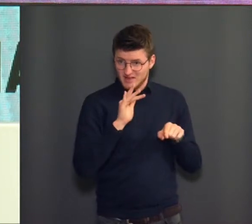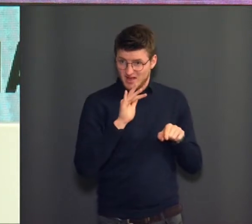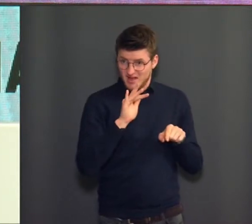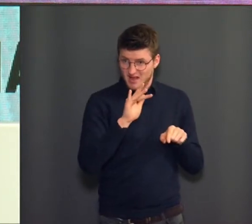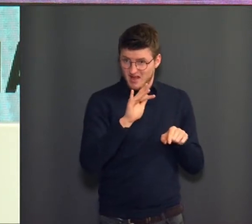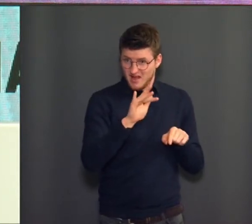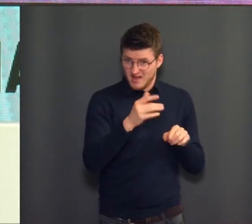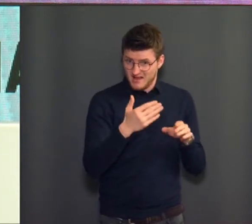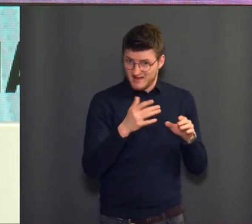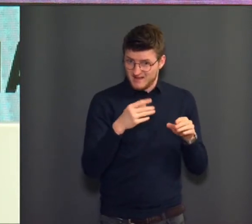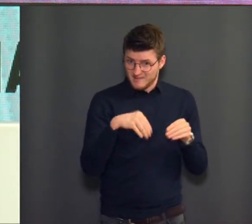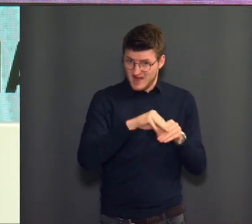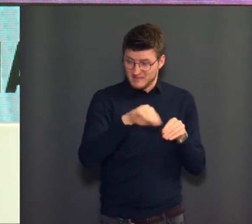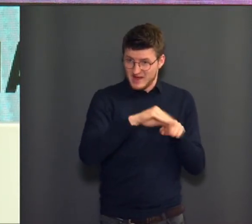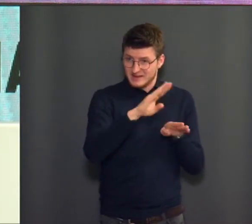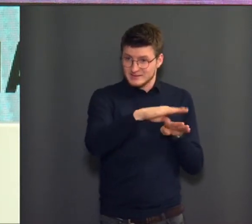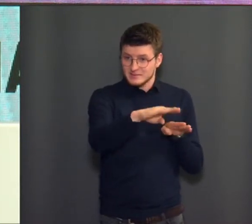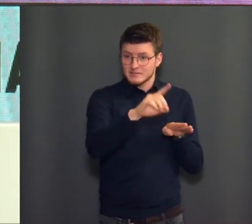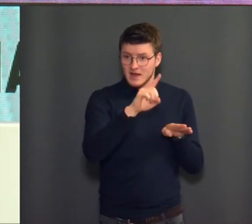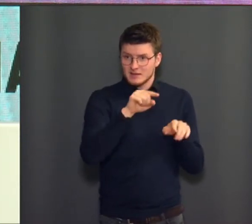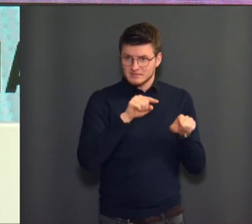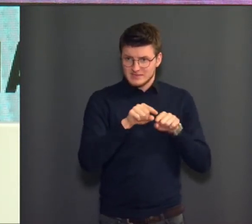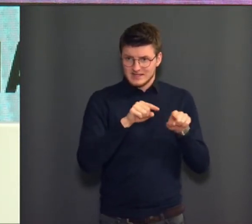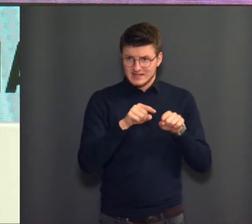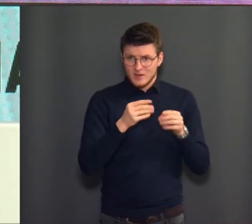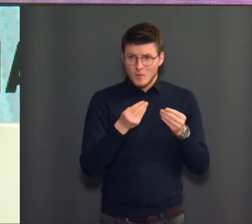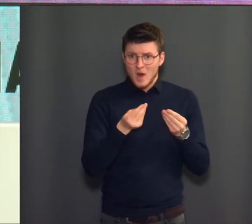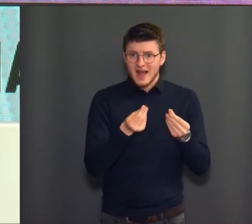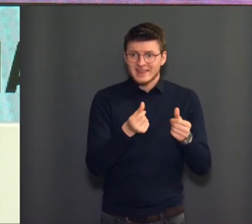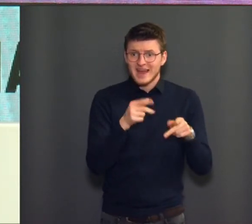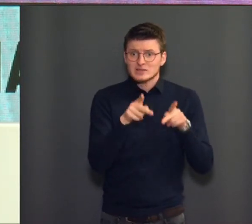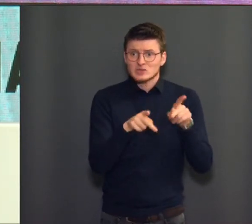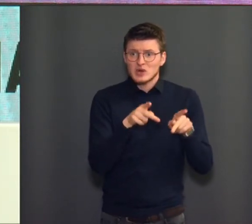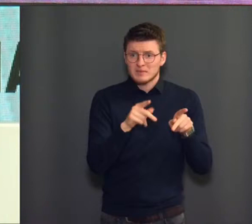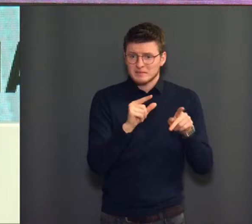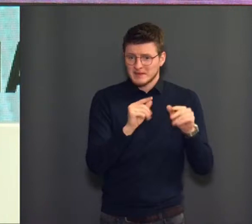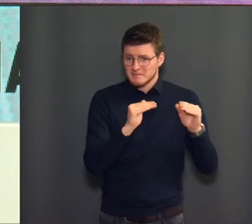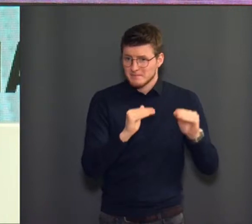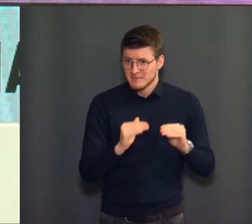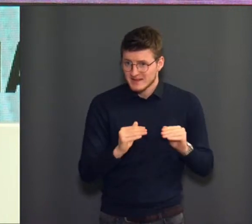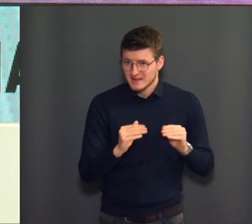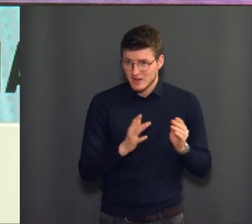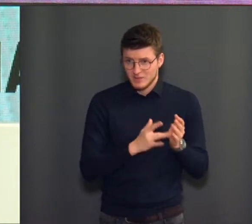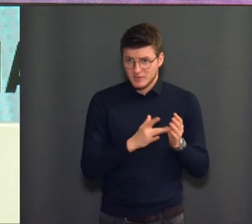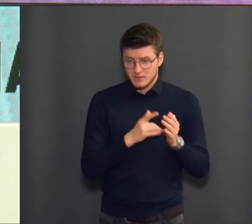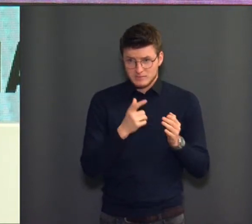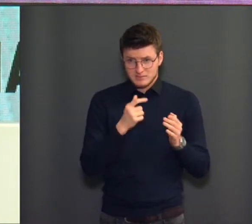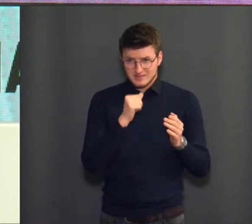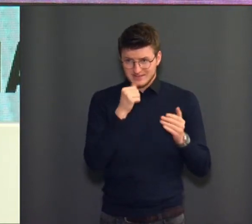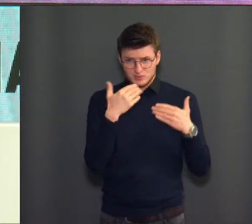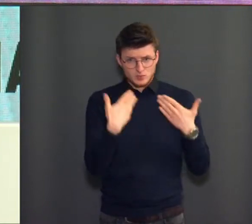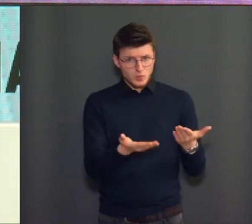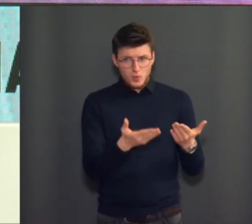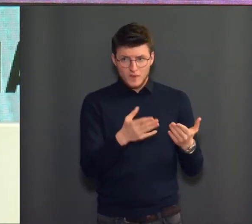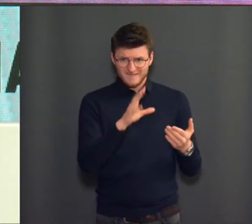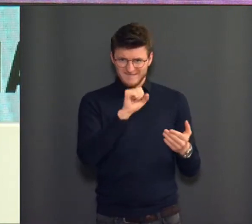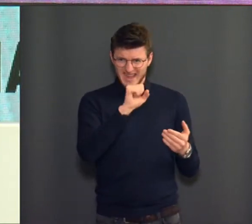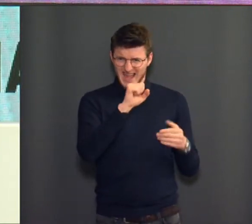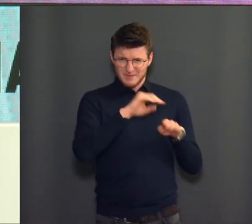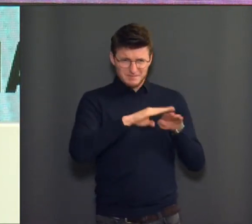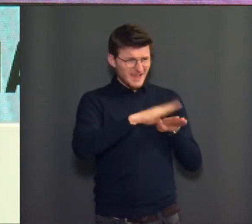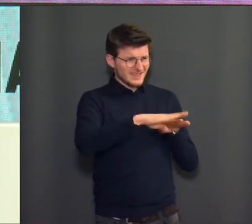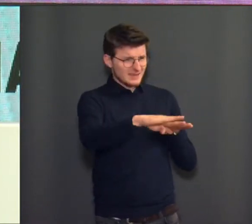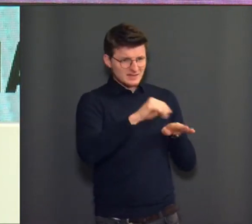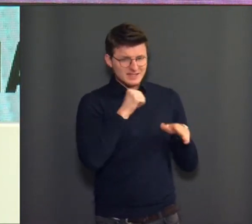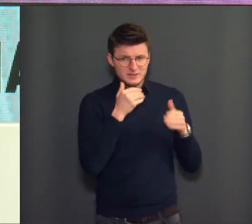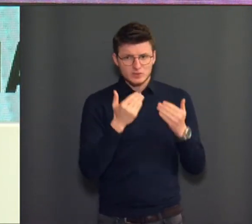zijn iets minder kwalitatief en de kans op overlijden op intensieve zorgen stijgt dan met zo'n 6 à 7%. Dat zijn toch wat we